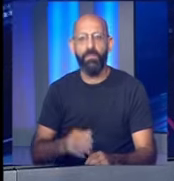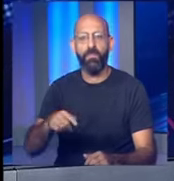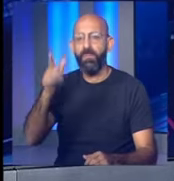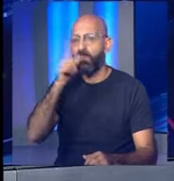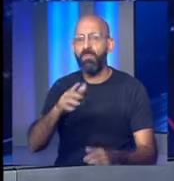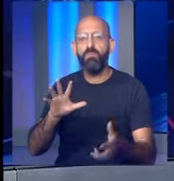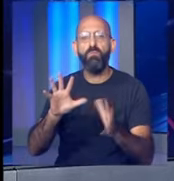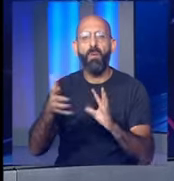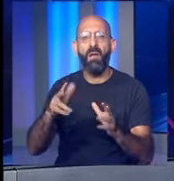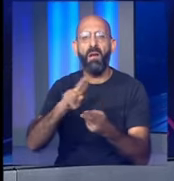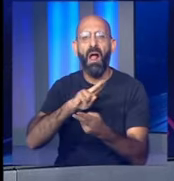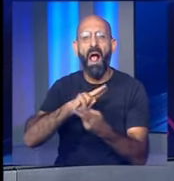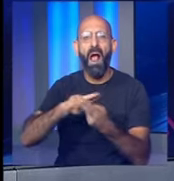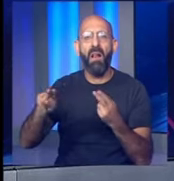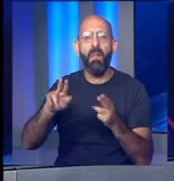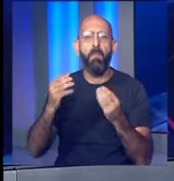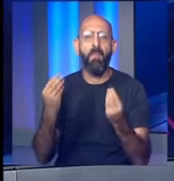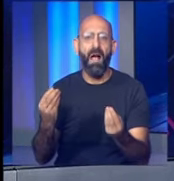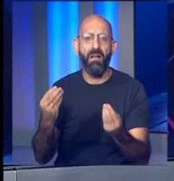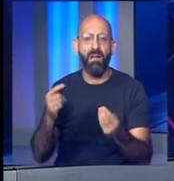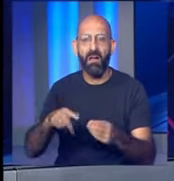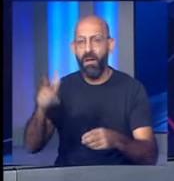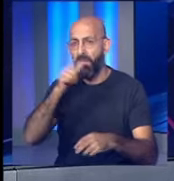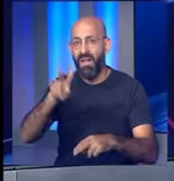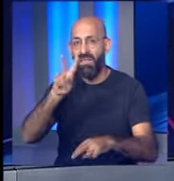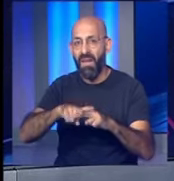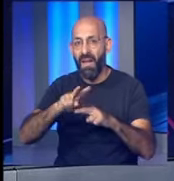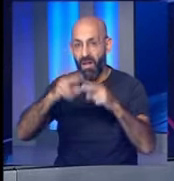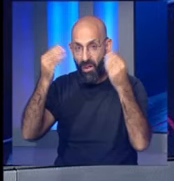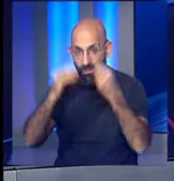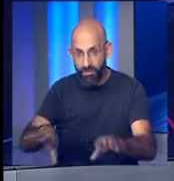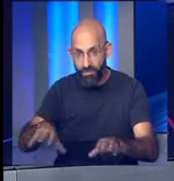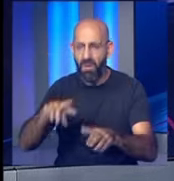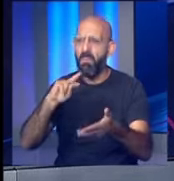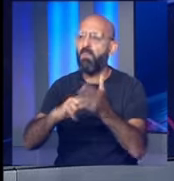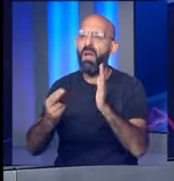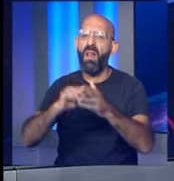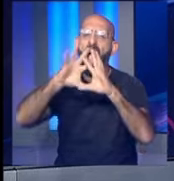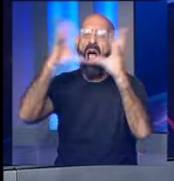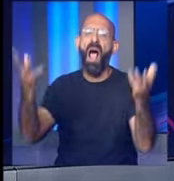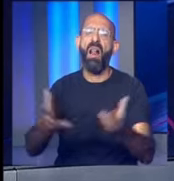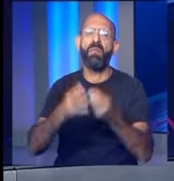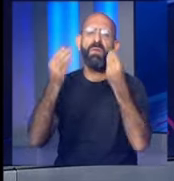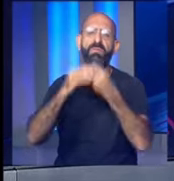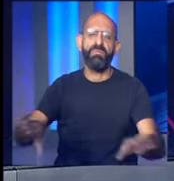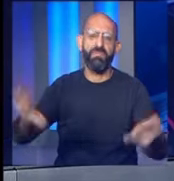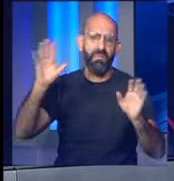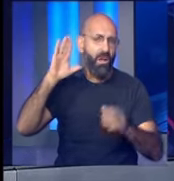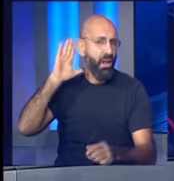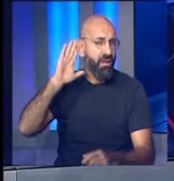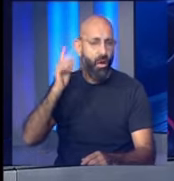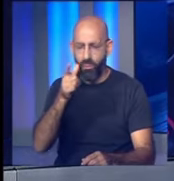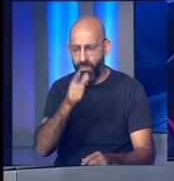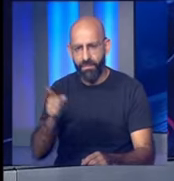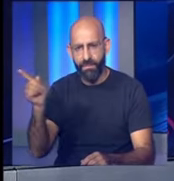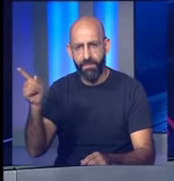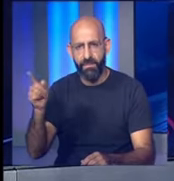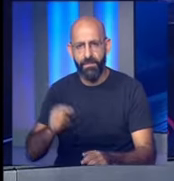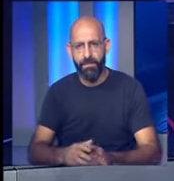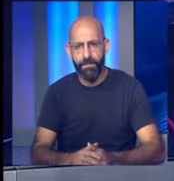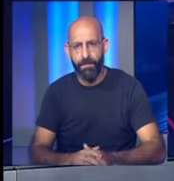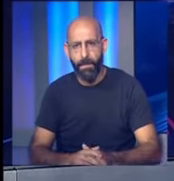الغضون البنتاغون يتحدث عن حل محتمل، ونتنياهو أمام الكنيست يشوش ويدعي: إذا